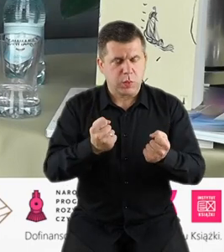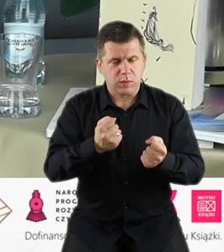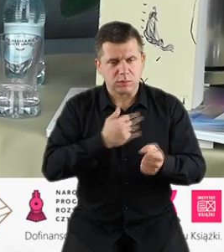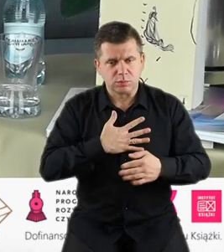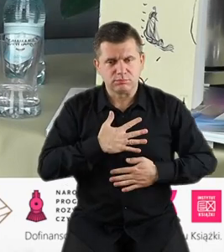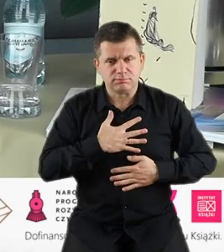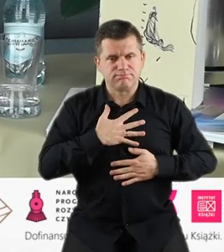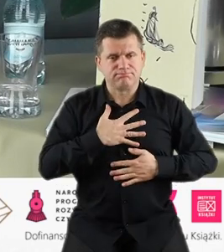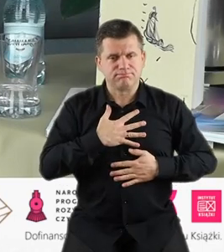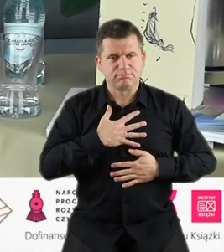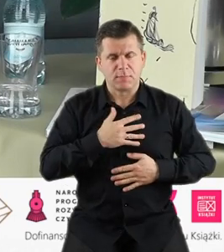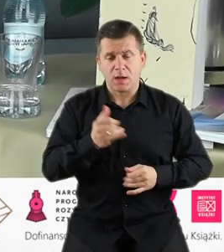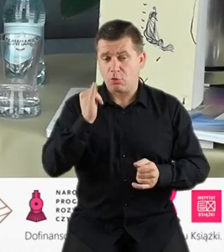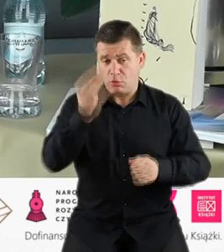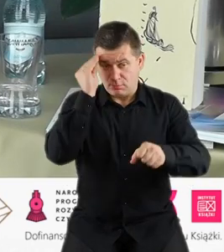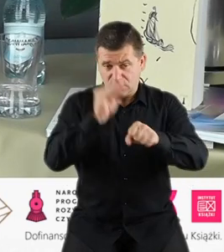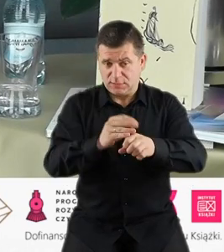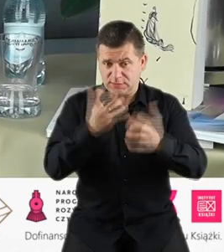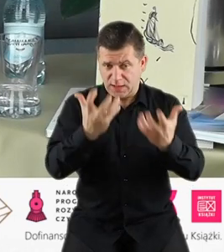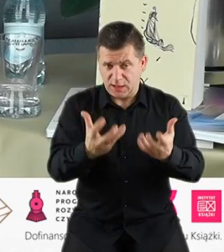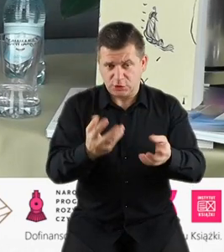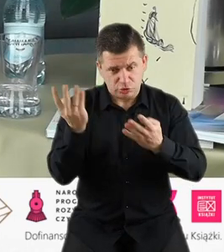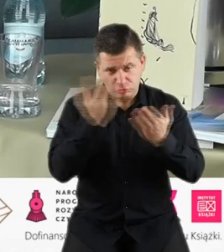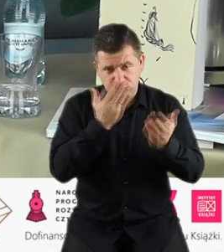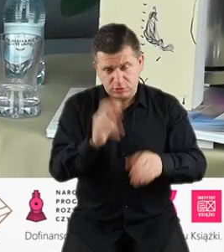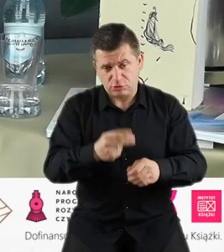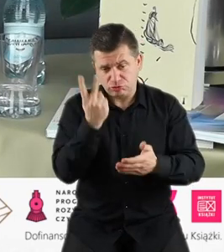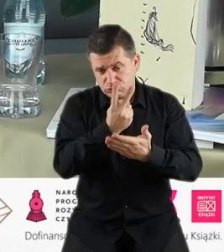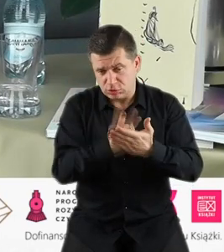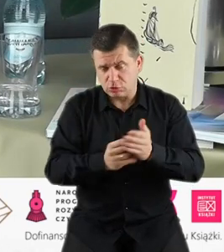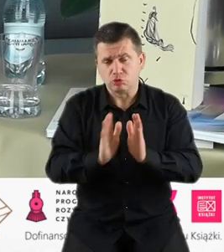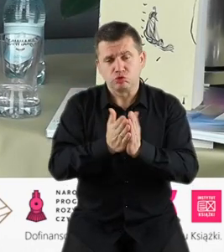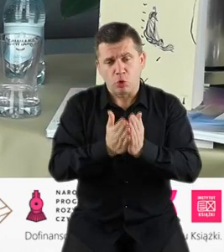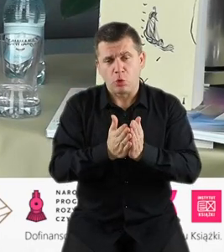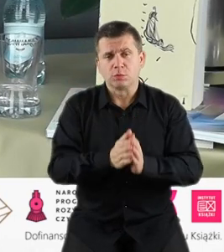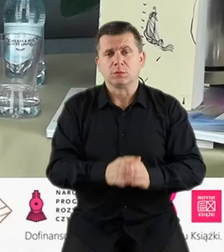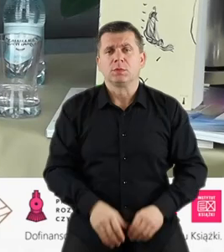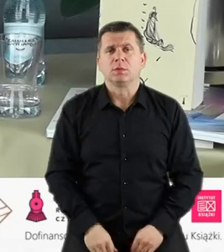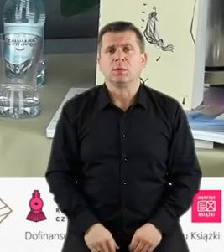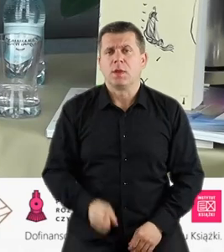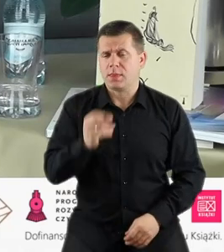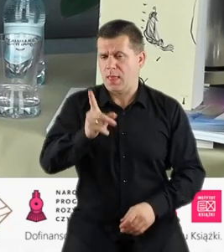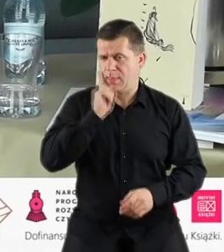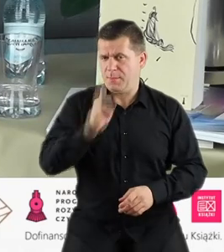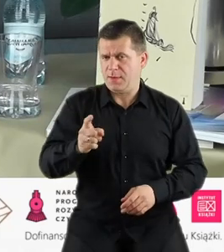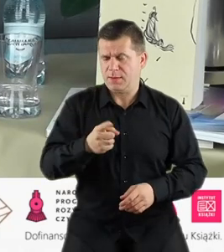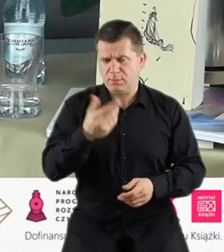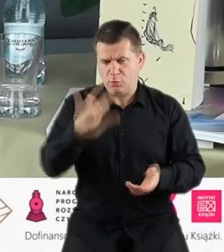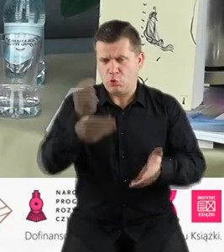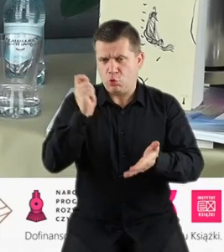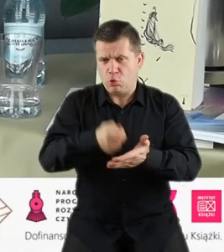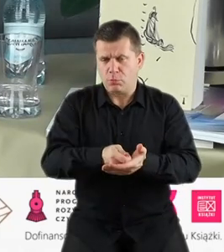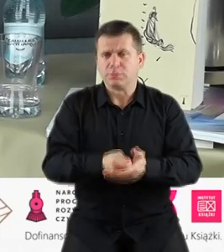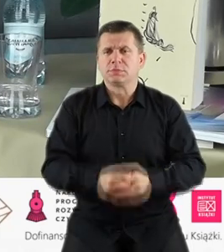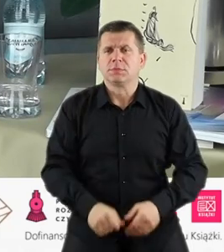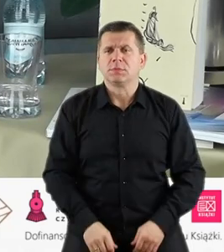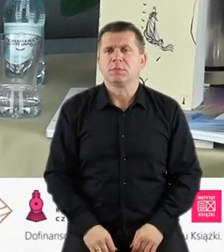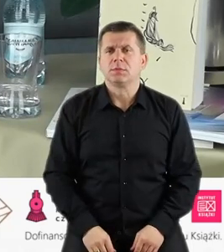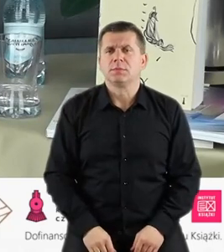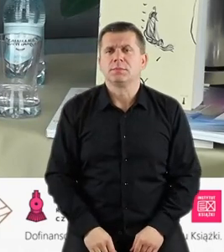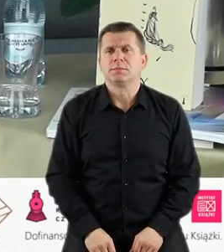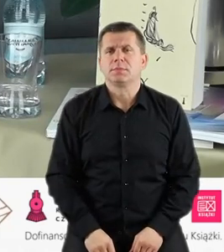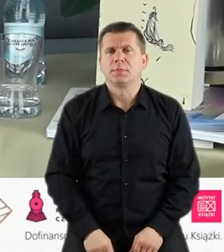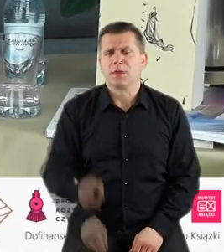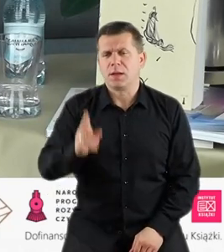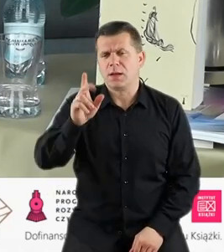Jeżeli miałabym kogoś zachęcać do tego, żeby czytał i żeby sięgnął po książkę, to naprawdę zachęcam, kupcie sobie Ziomę